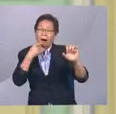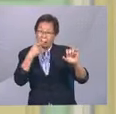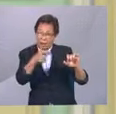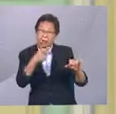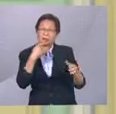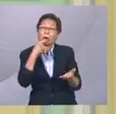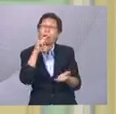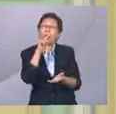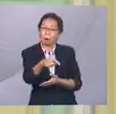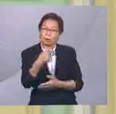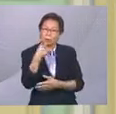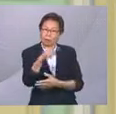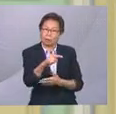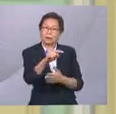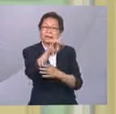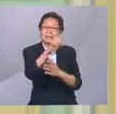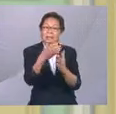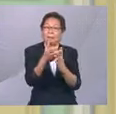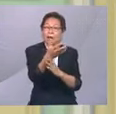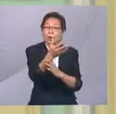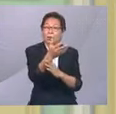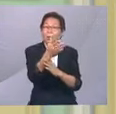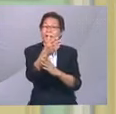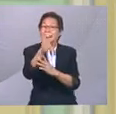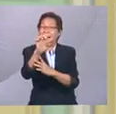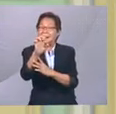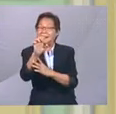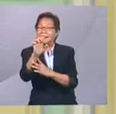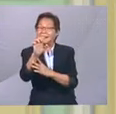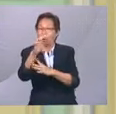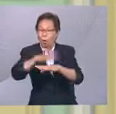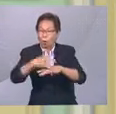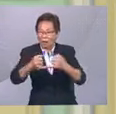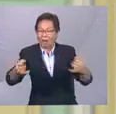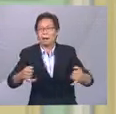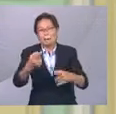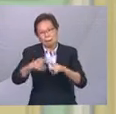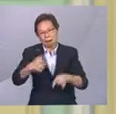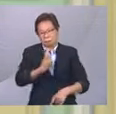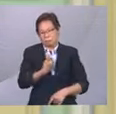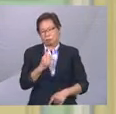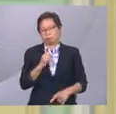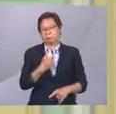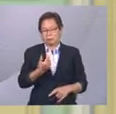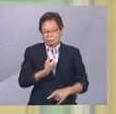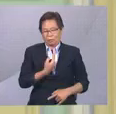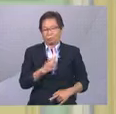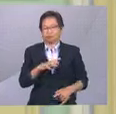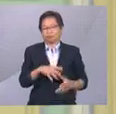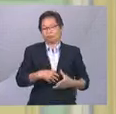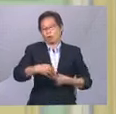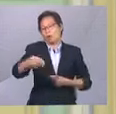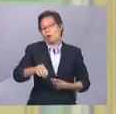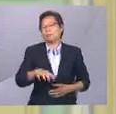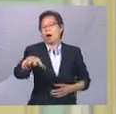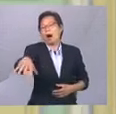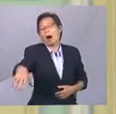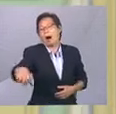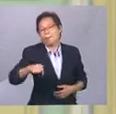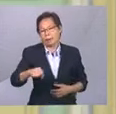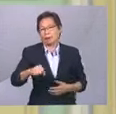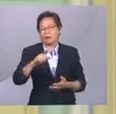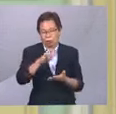melalui Tetapi kalau fisik klik kita kena begitu ikat barang today bazar Ramadan juga itu boleh menyebabkan